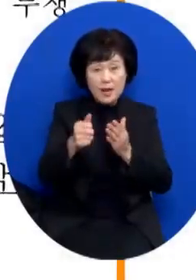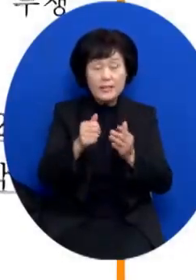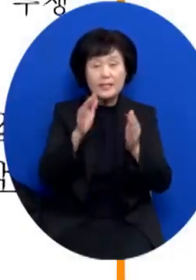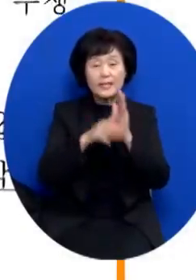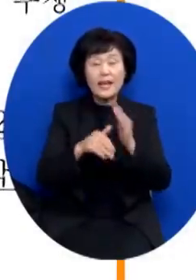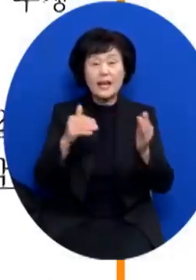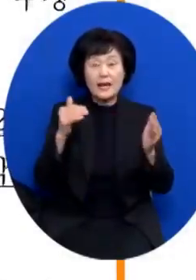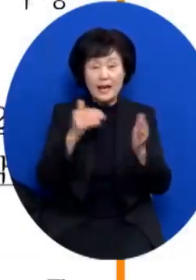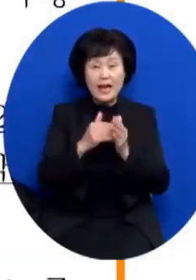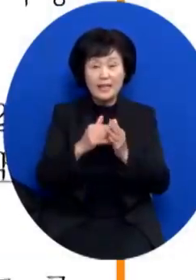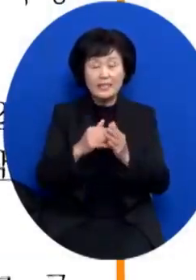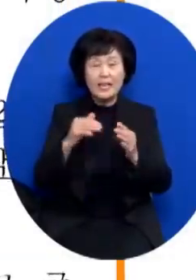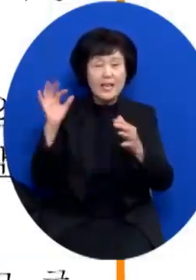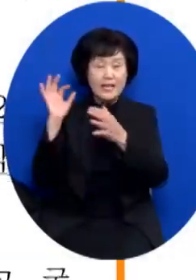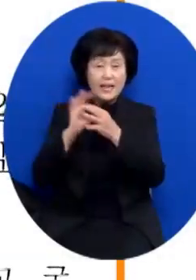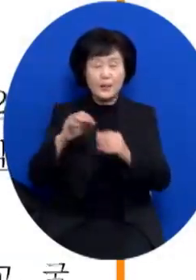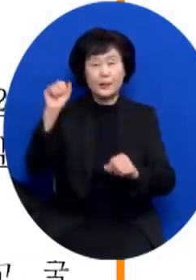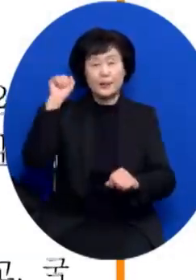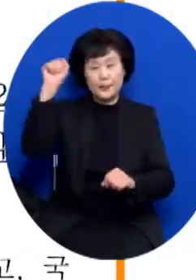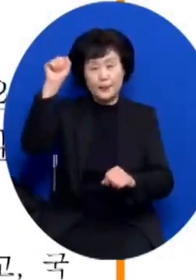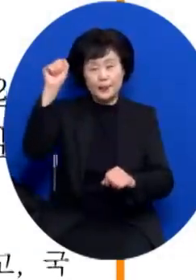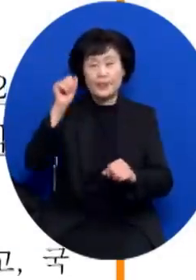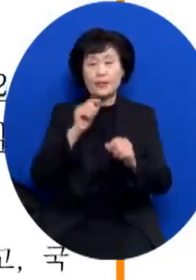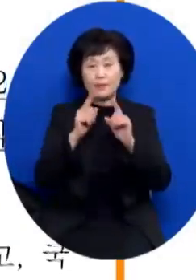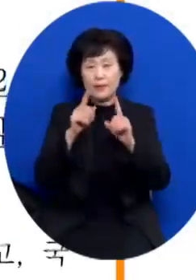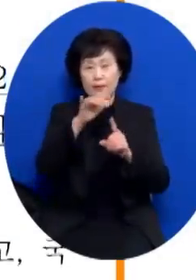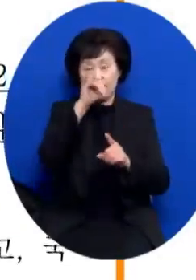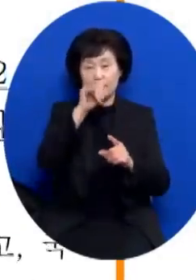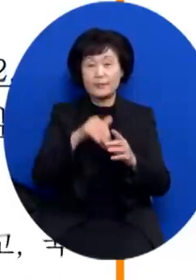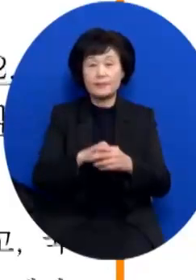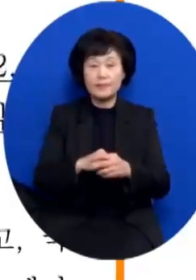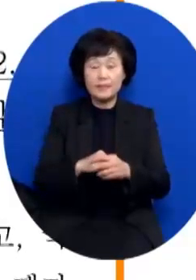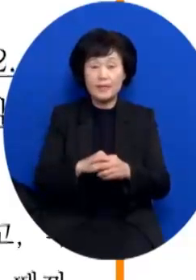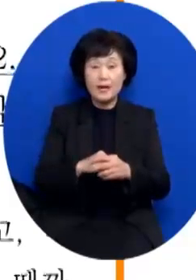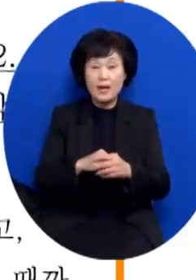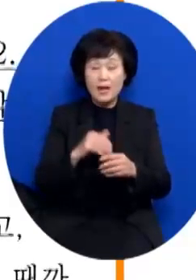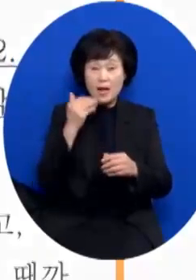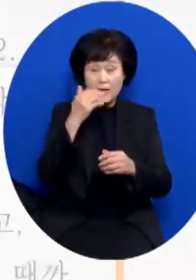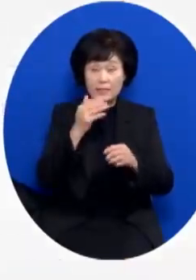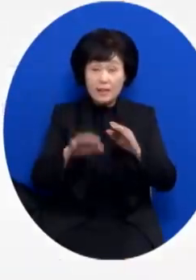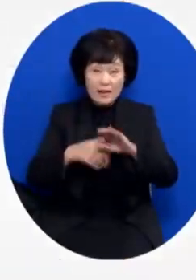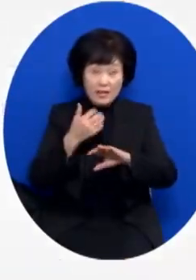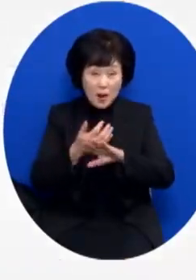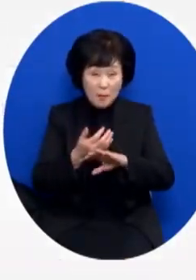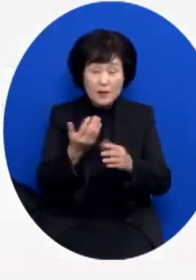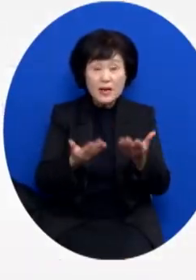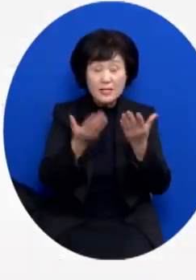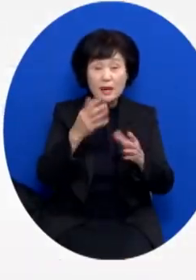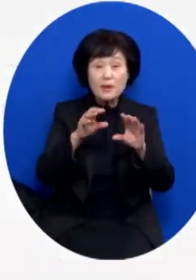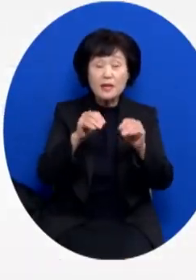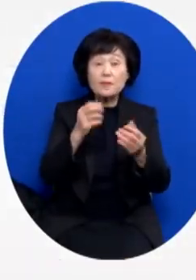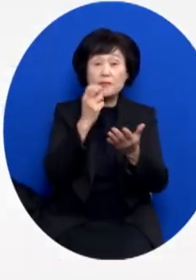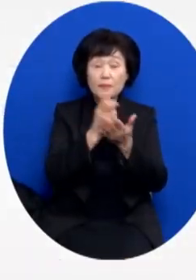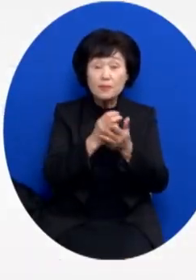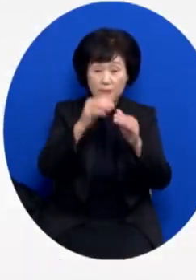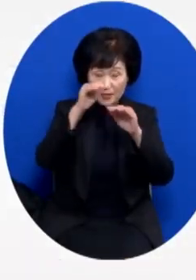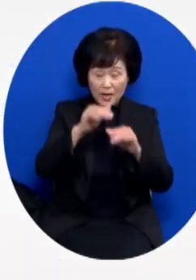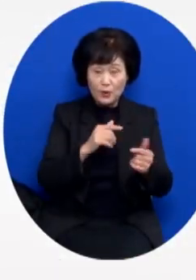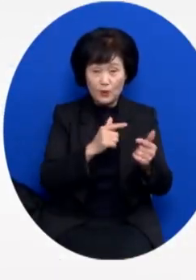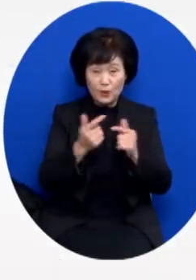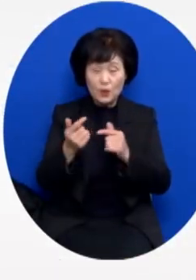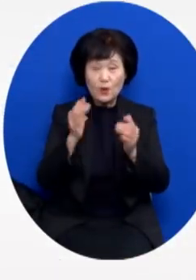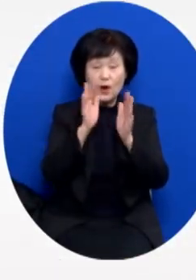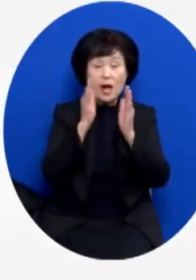학부모들의 투쟁과 저항은 계속될 것이라고 강조했습니다 이어 성혁명 차별금지법을 구현하는 교육과정과